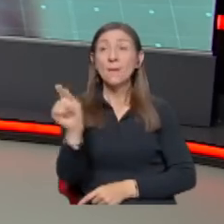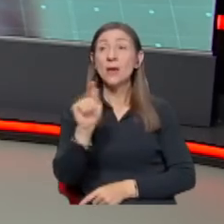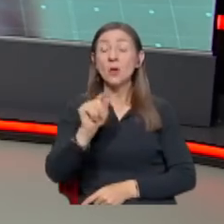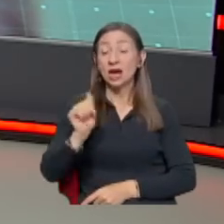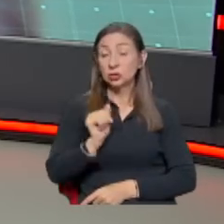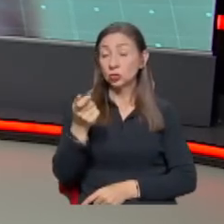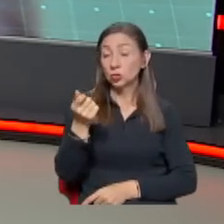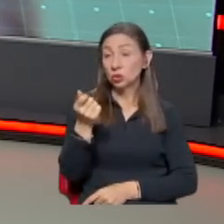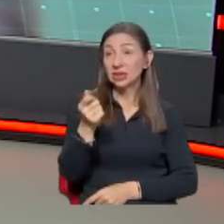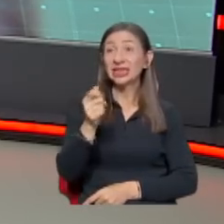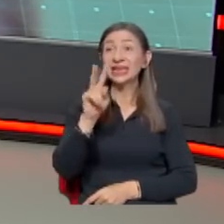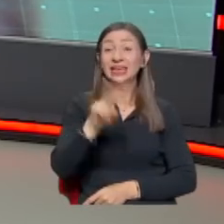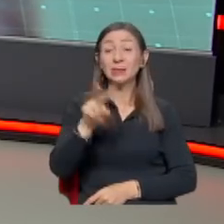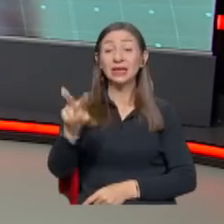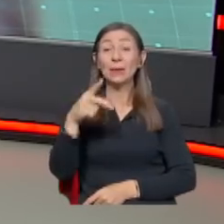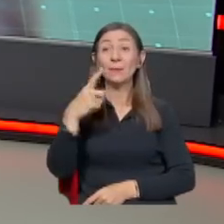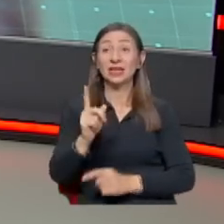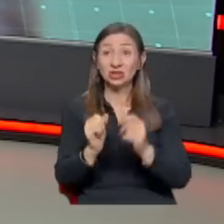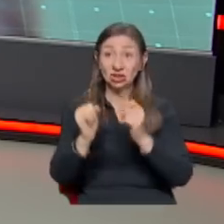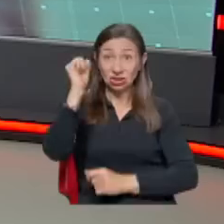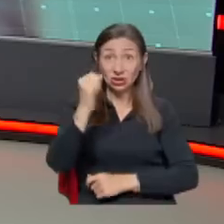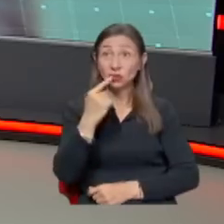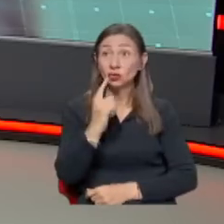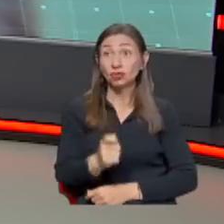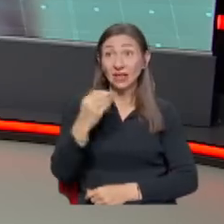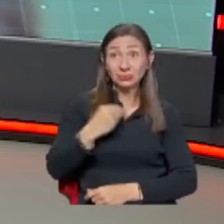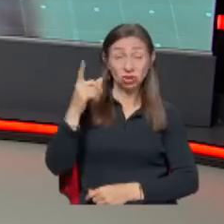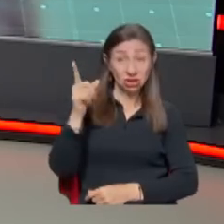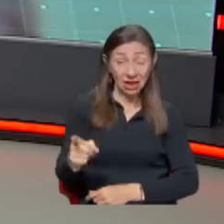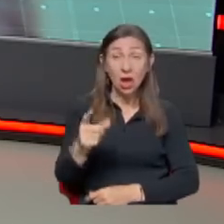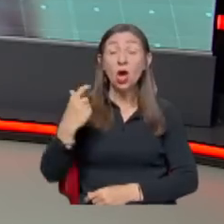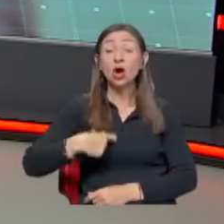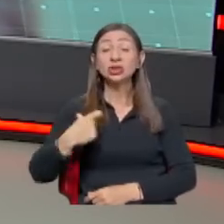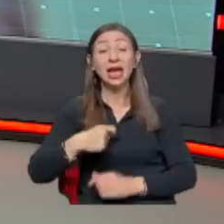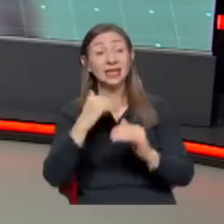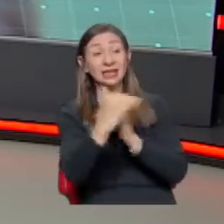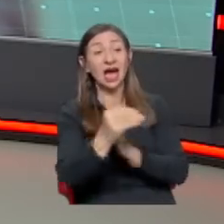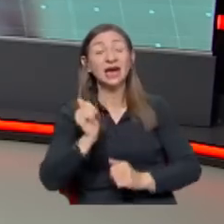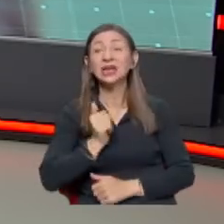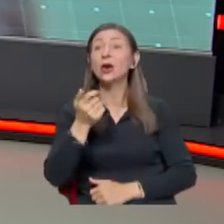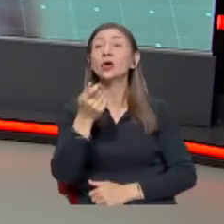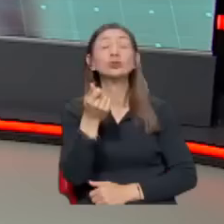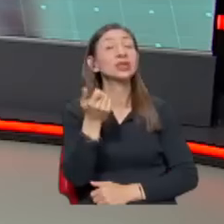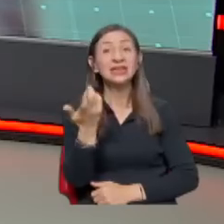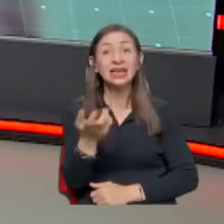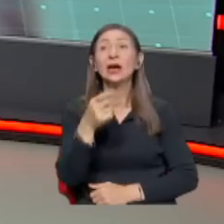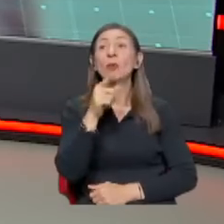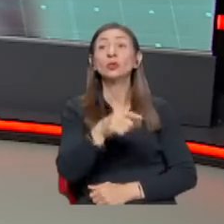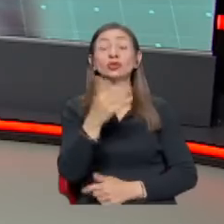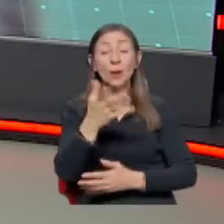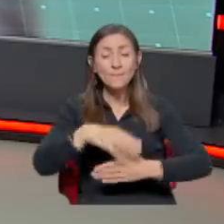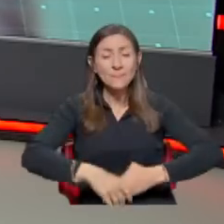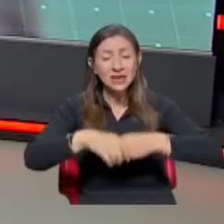Memurun asgari ücretinin 22 bin liraya yükseltileceği vaat edilmişti. Özel sektörün asgari ücretlisi ise